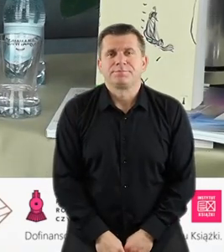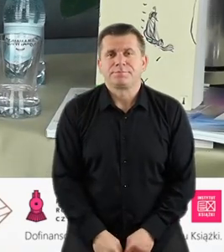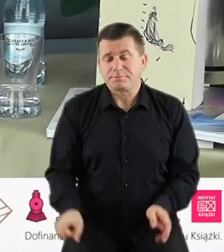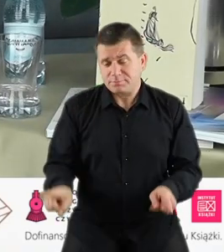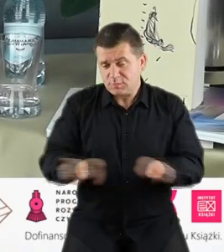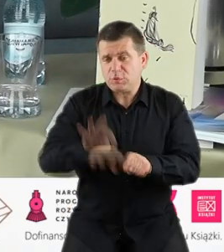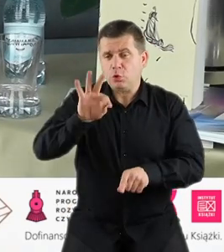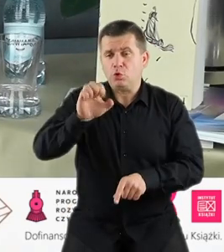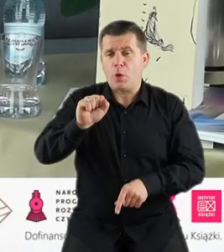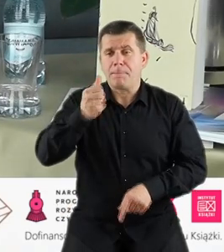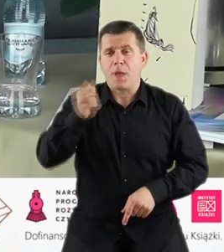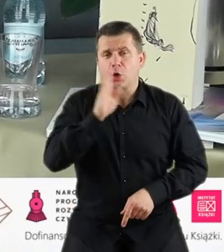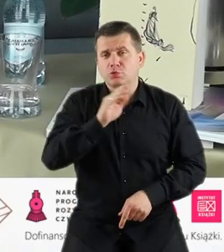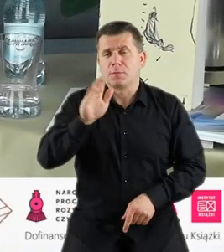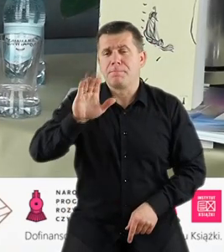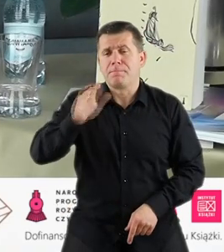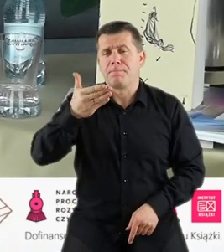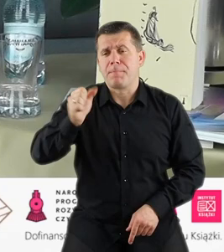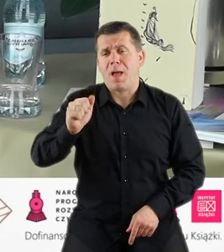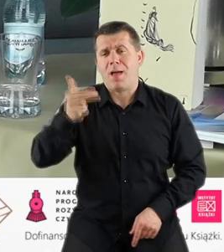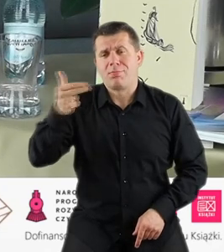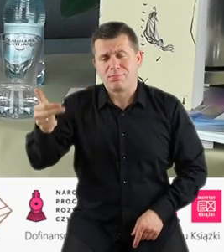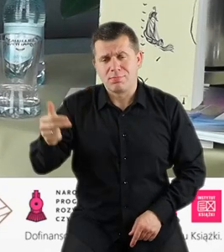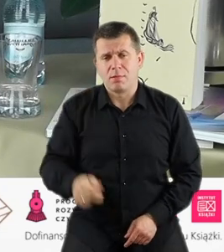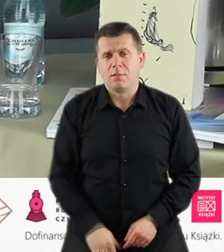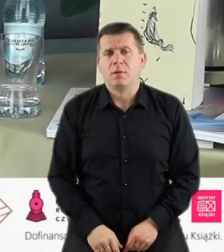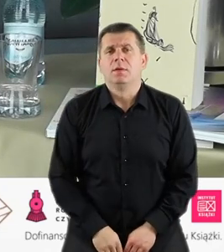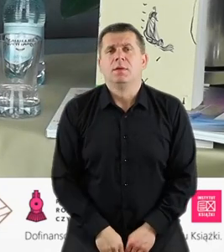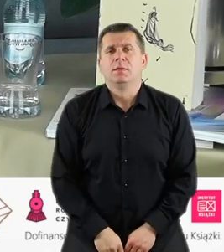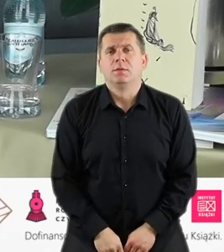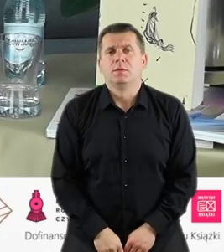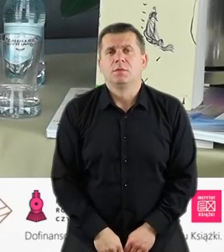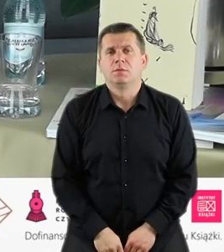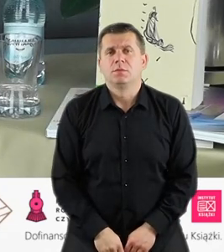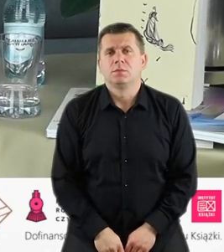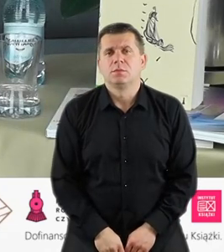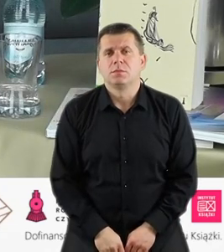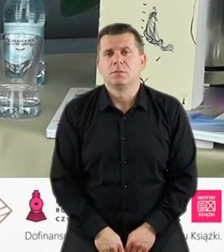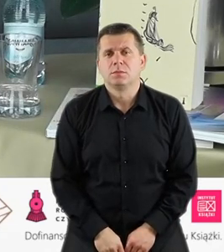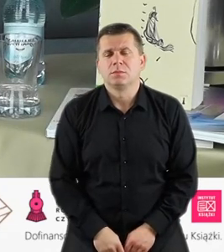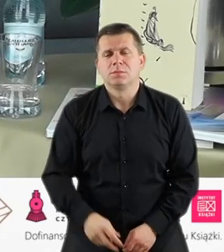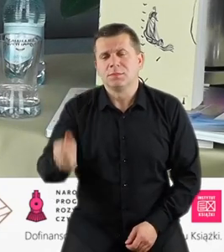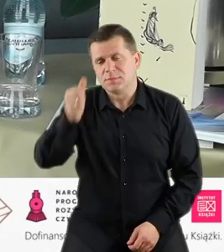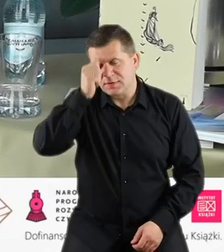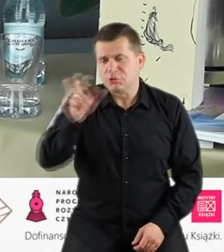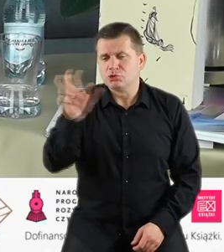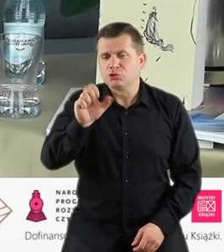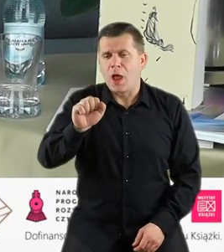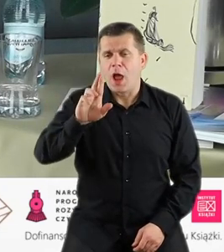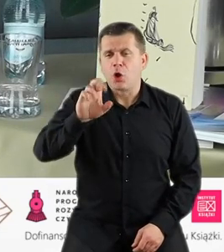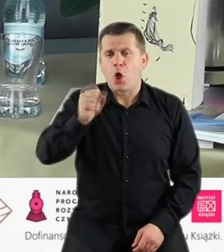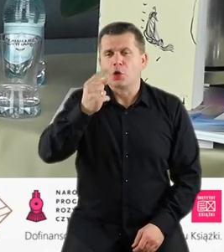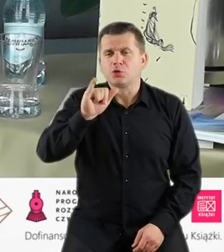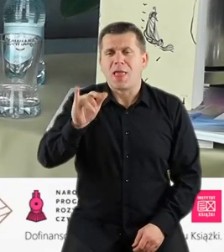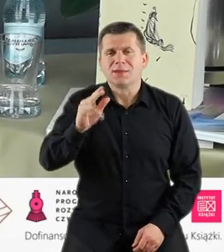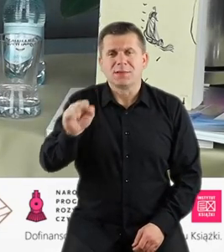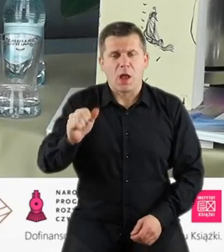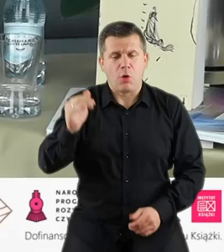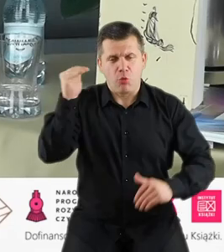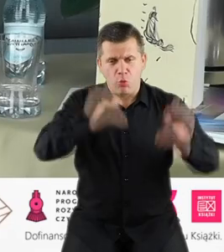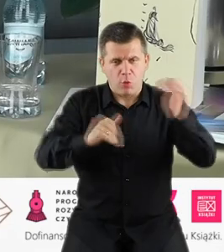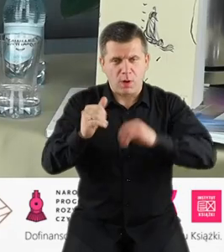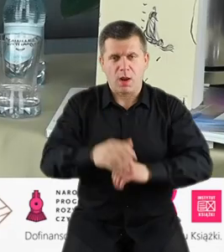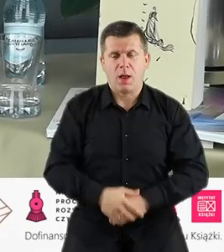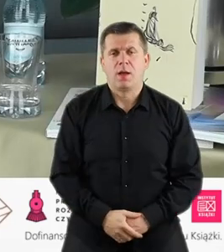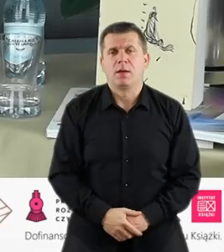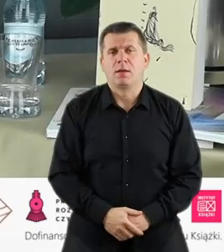Tomasza Manna, i doktora Faustusa, i Czarodziejską górę. Jak najbardziej tak.